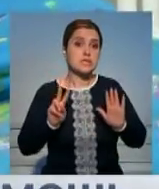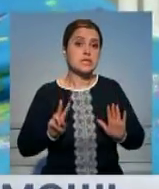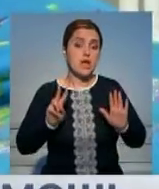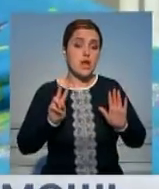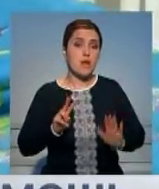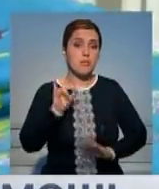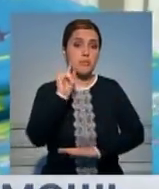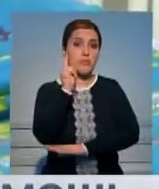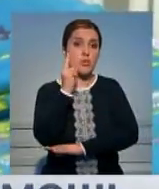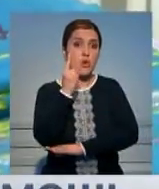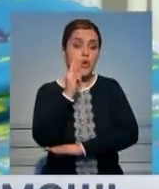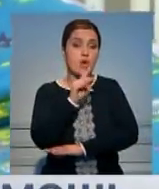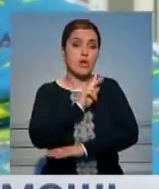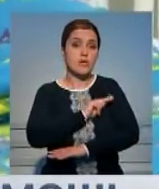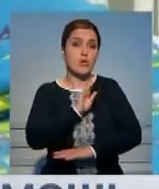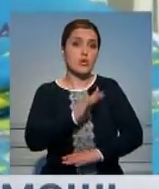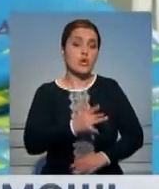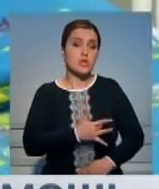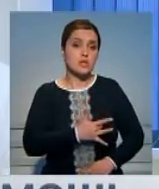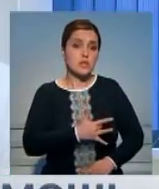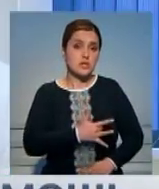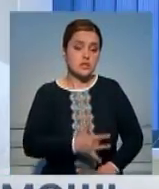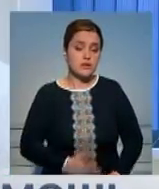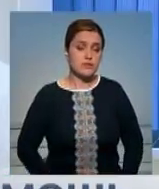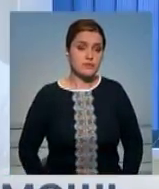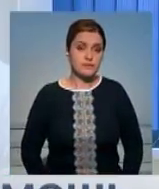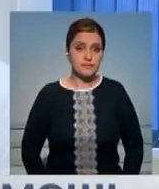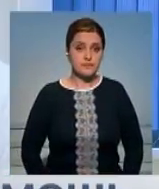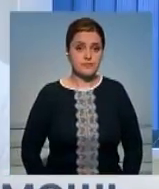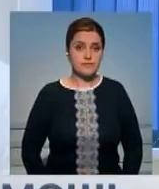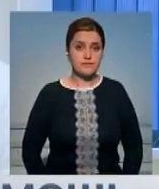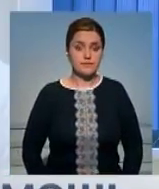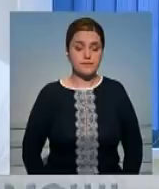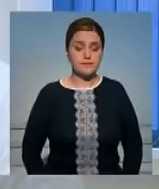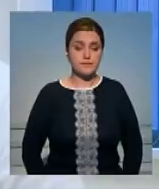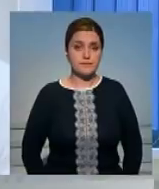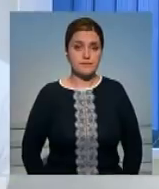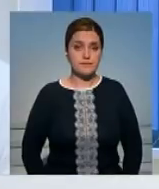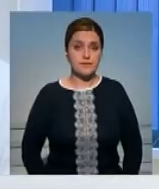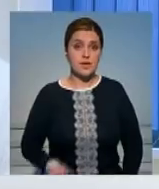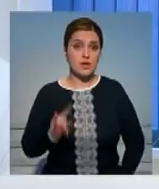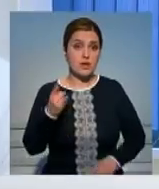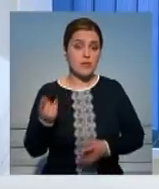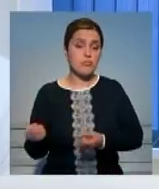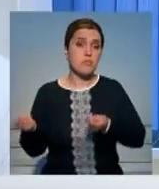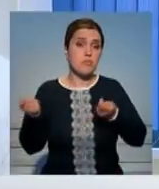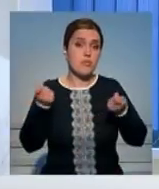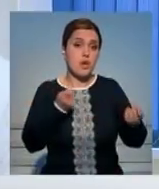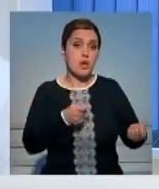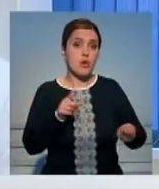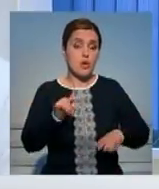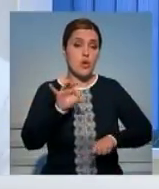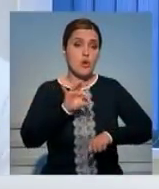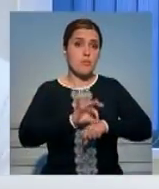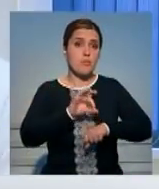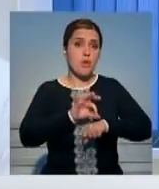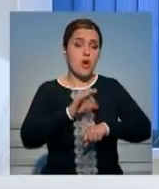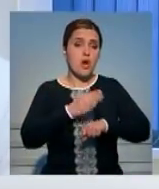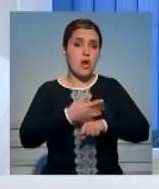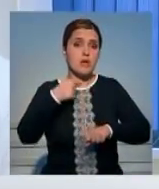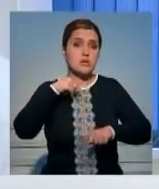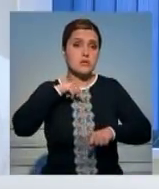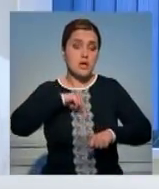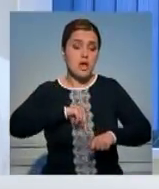Шахназара работает только его маленькое сердечко. Пациент к нам был доставлен с диагнозом гиперинсулинизм.